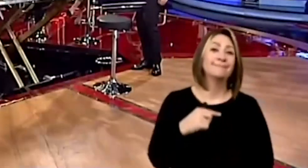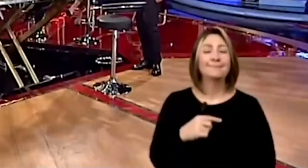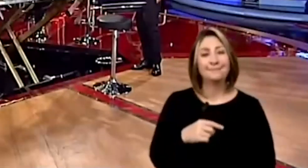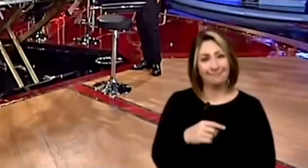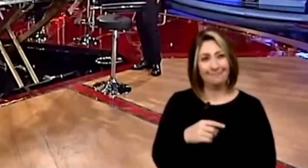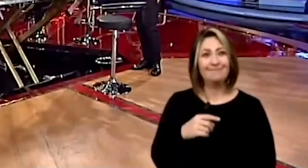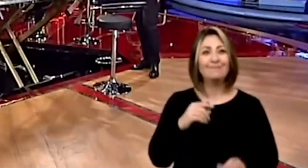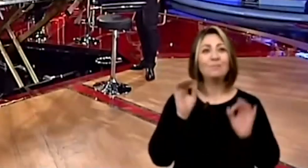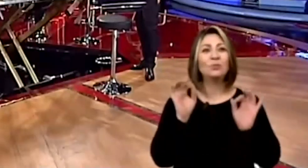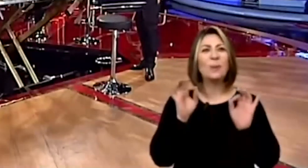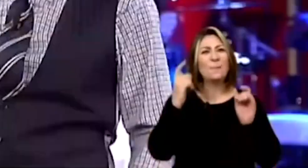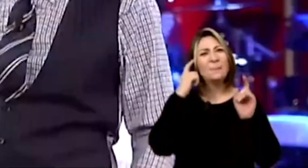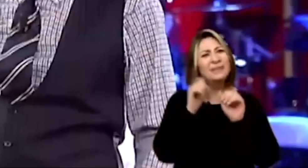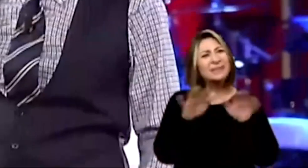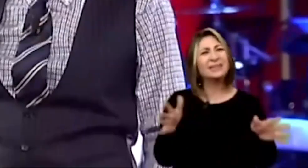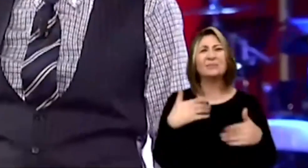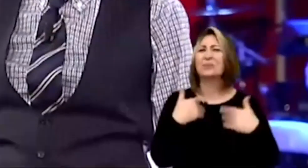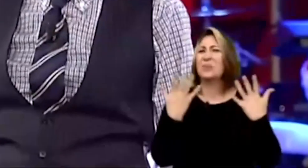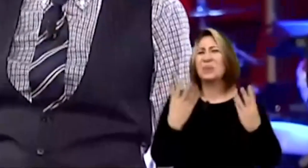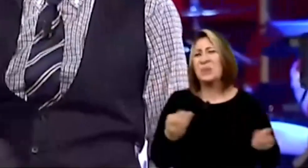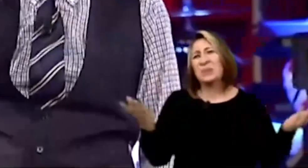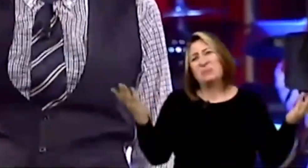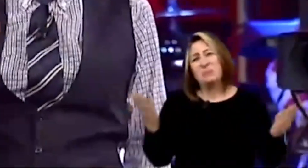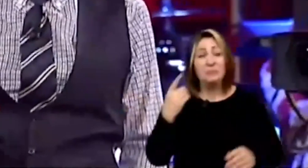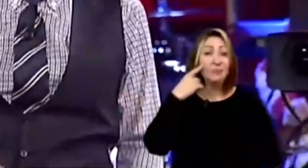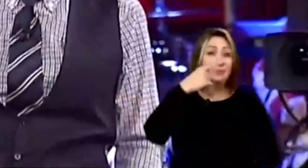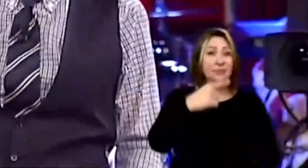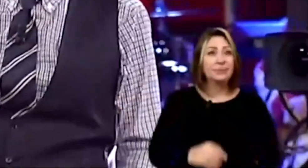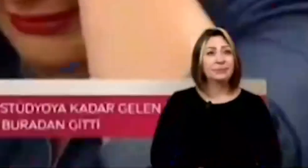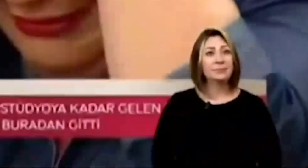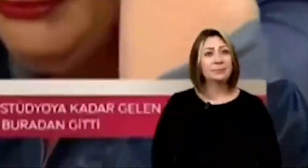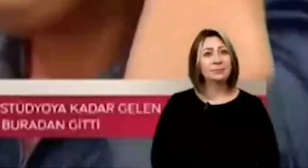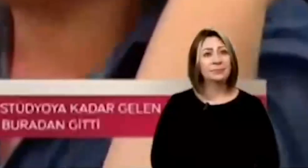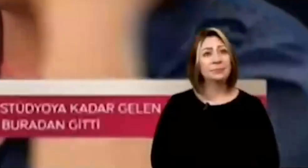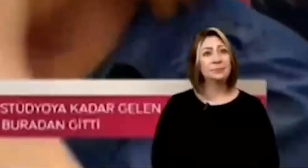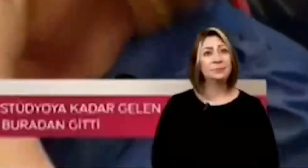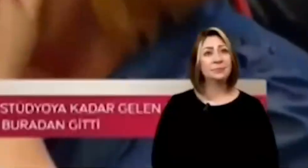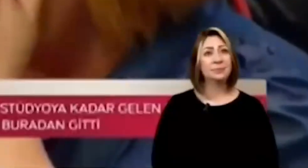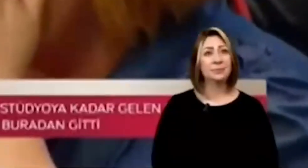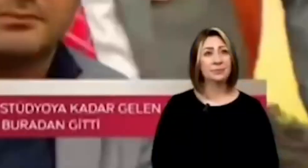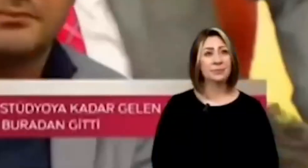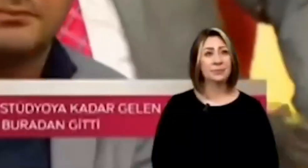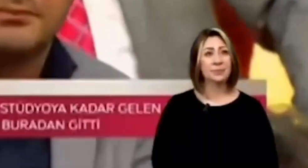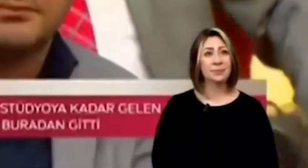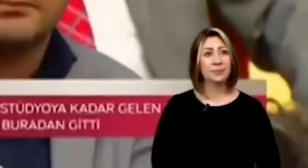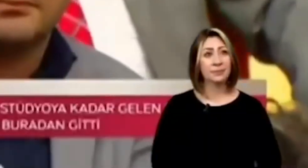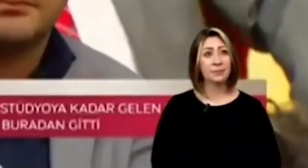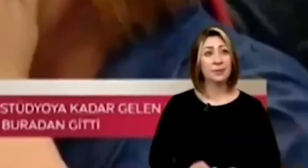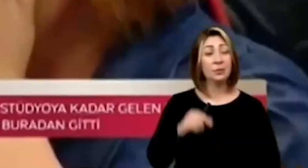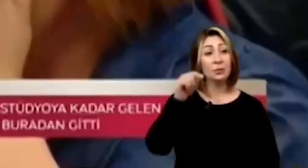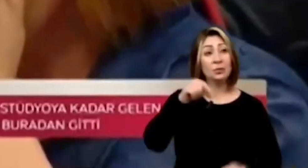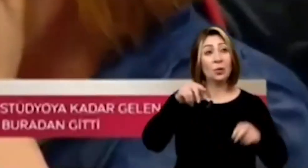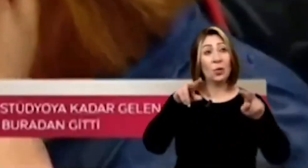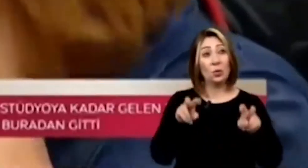mutlaka. Yani bunlar bilinçlendirmese biz ne olurduk kim evet. Bilir yani. Devam. Şu olabilir. Şurada şu